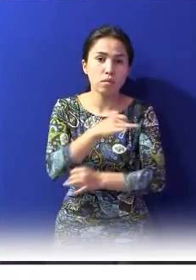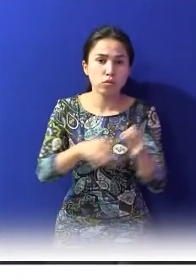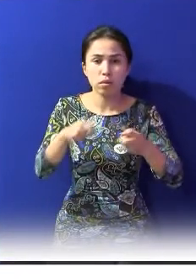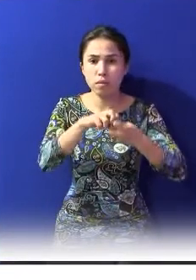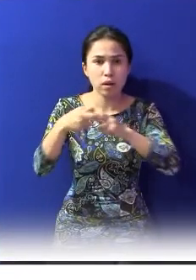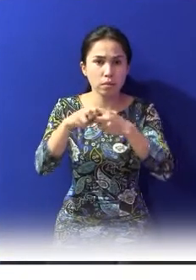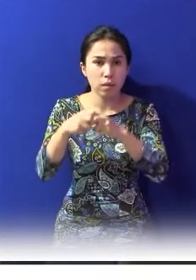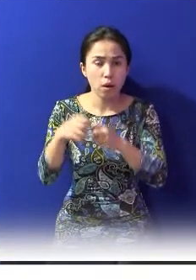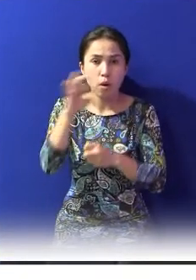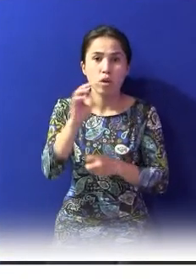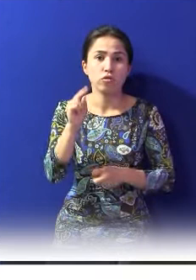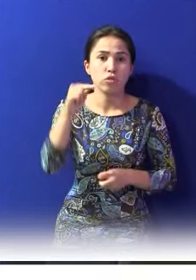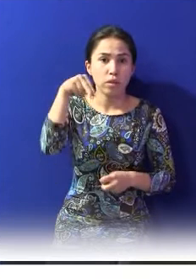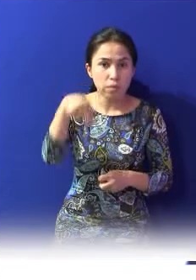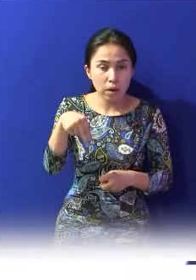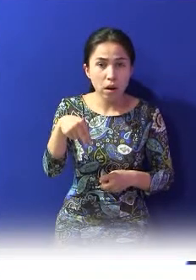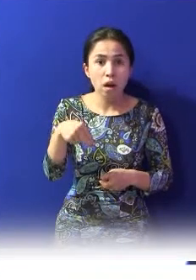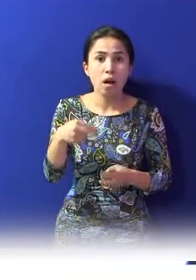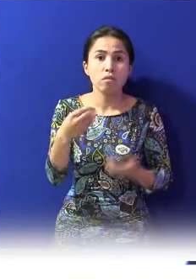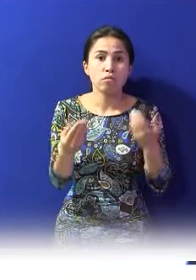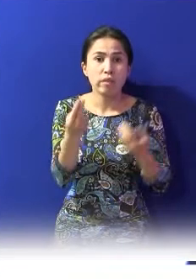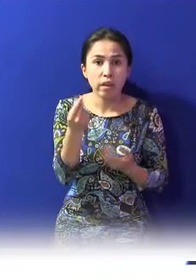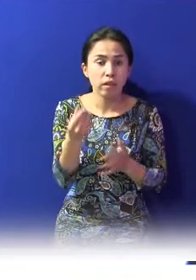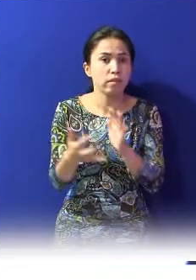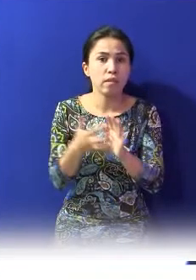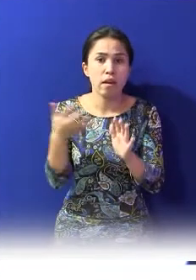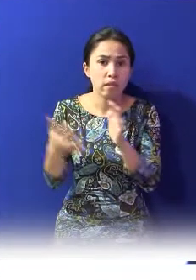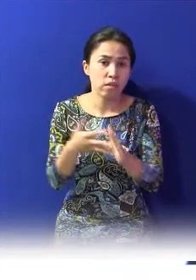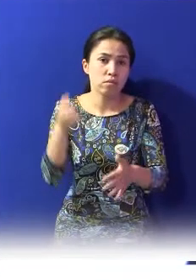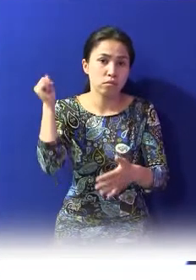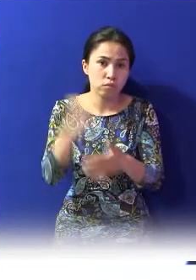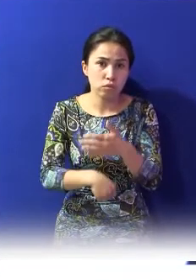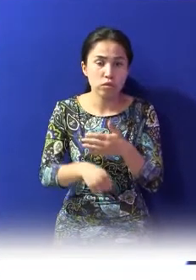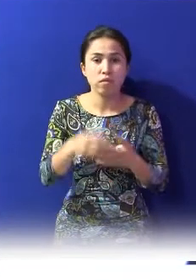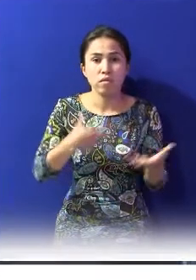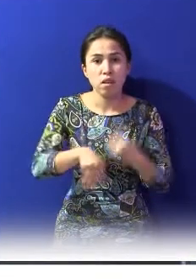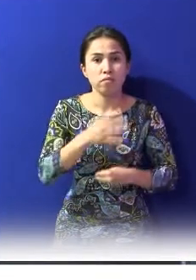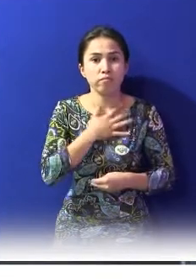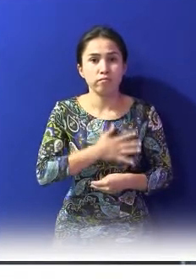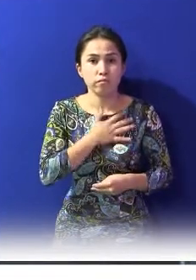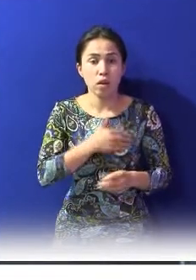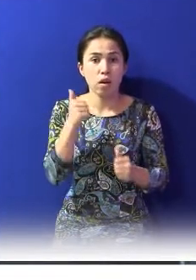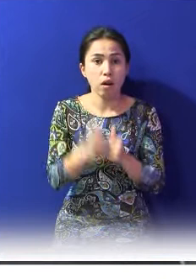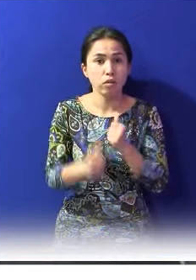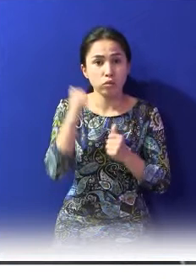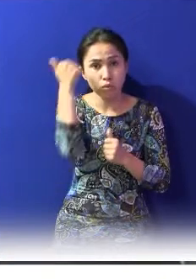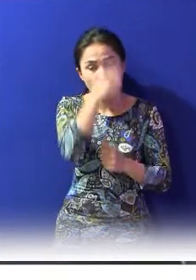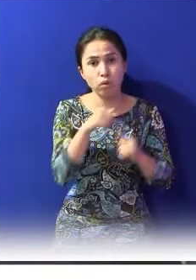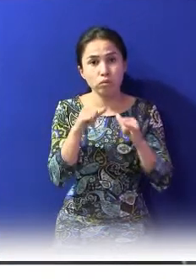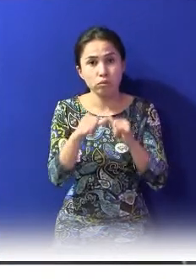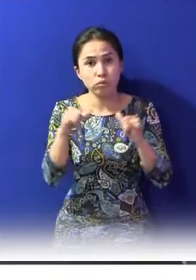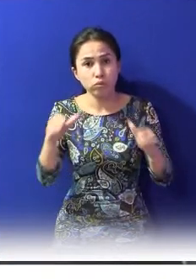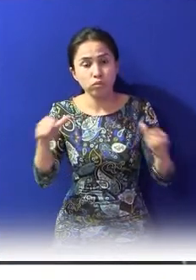берді. Тиісінше халыққа қызмет көрсету сапасы жақсартылды. Айталық, нөмір 1-ші қалалық ауруханада ангиограф, ал Шу аудандық